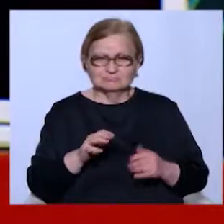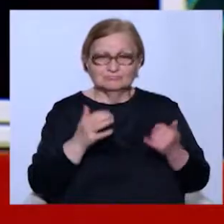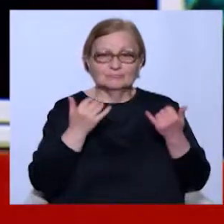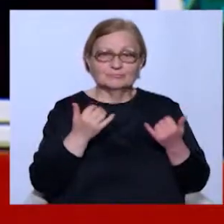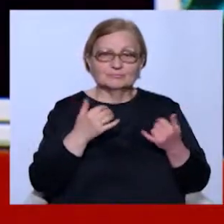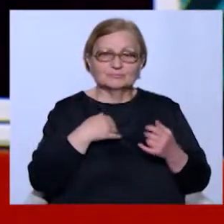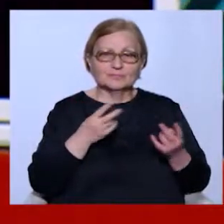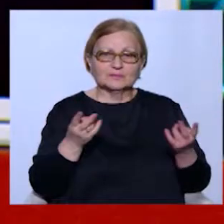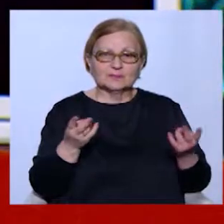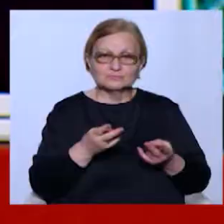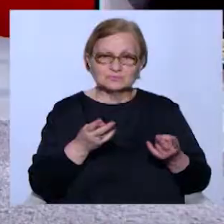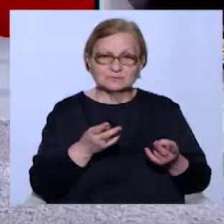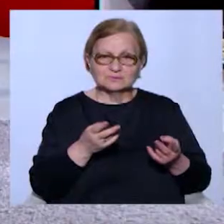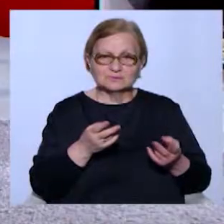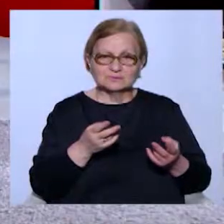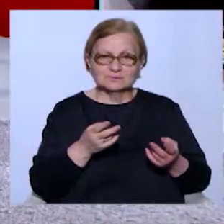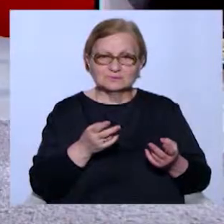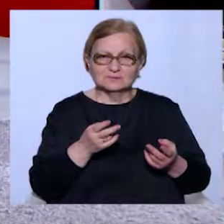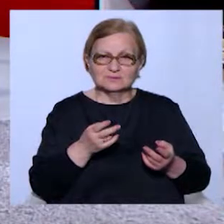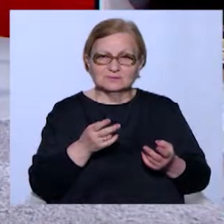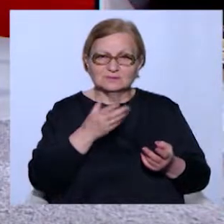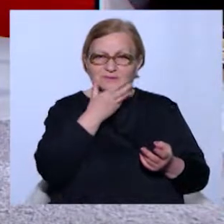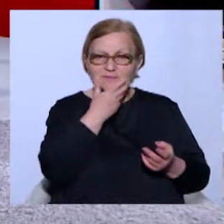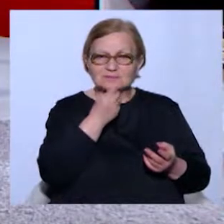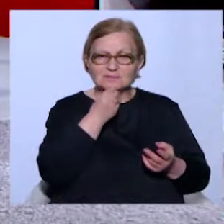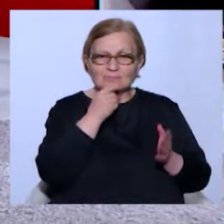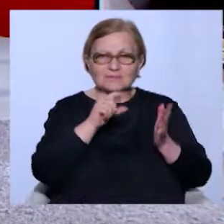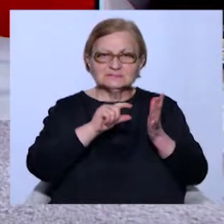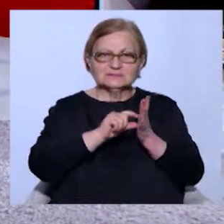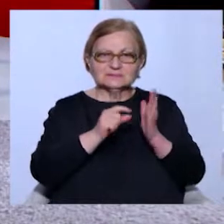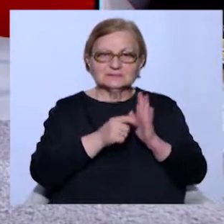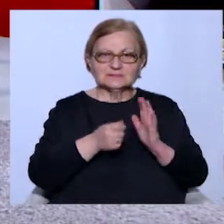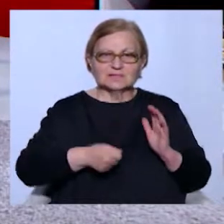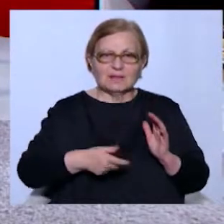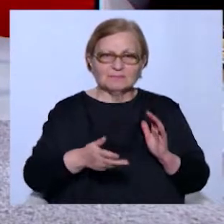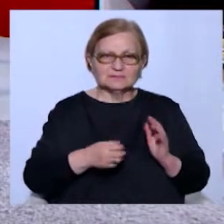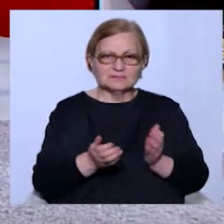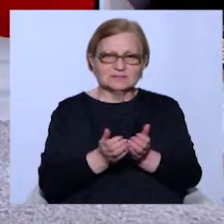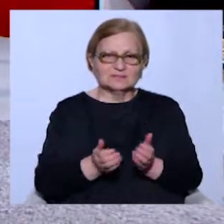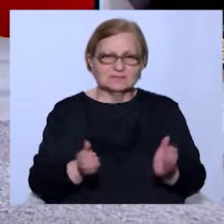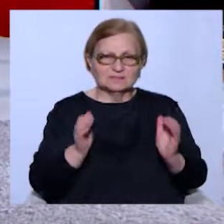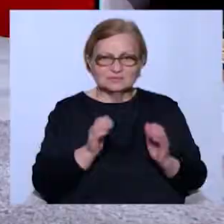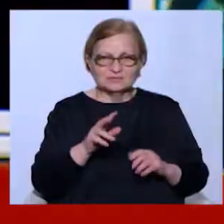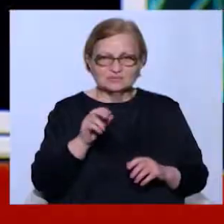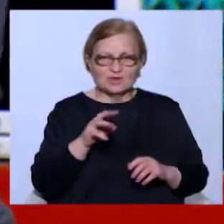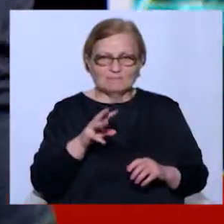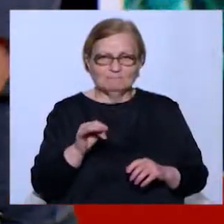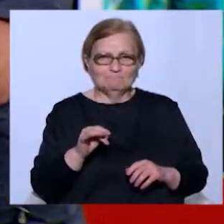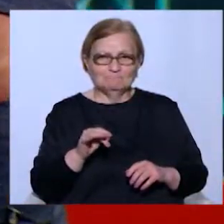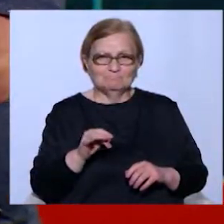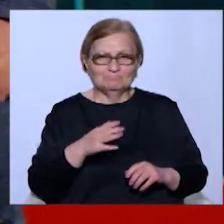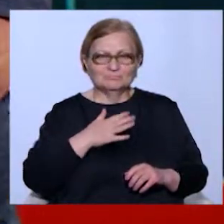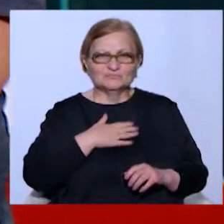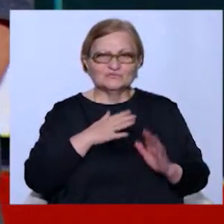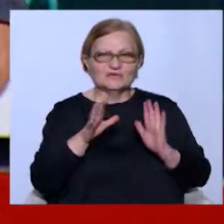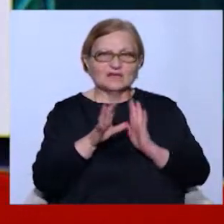ჩვენ დაგვჭირდება აი ასეთი ლამაზი კამათლები, ჯამი და ჩვენი